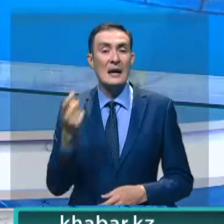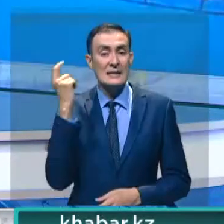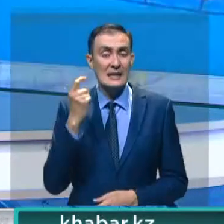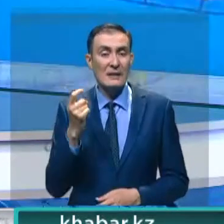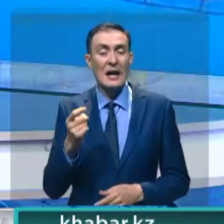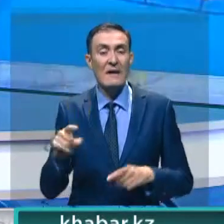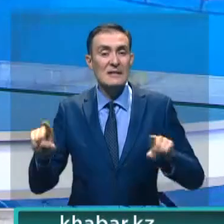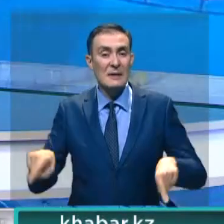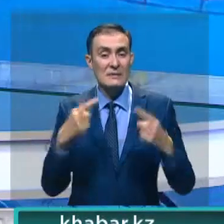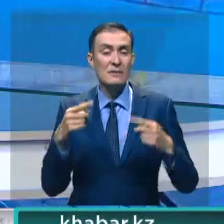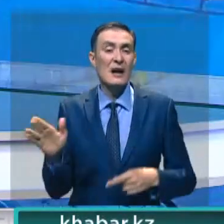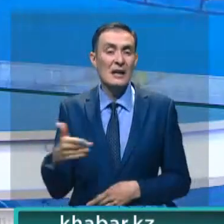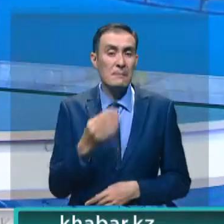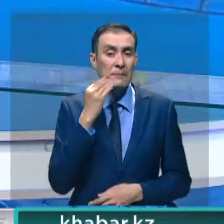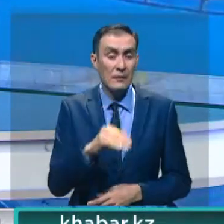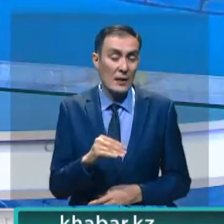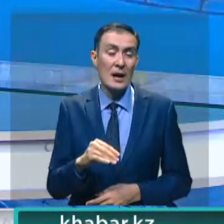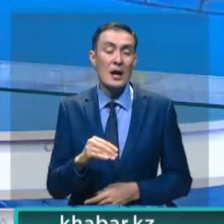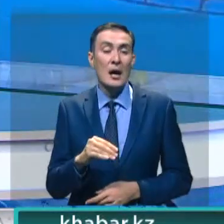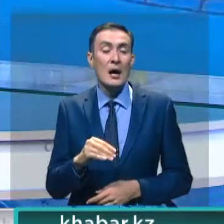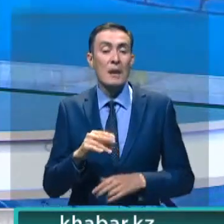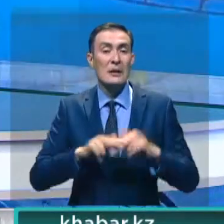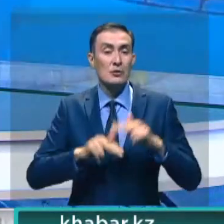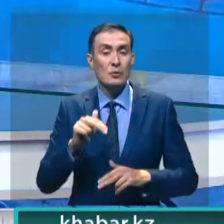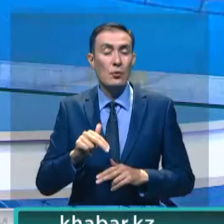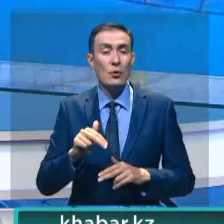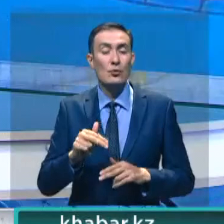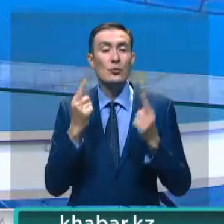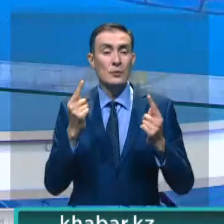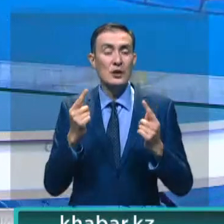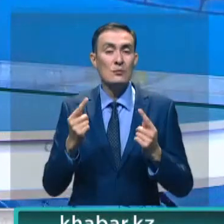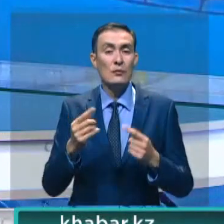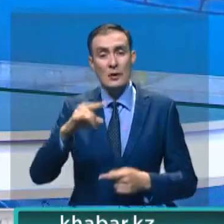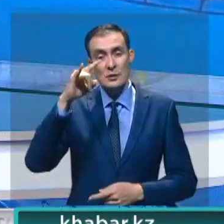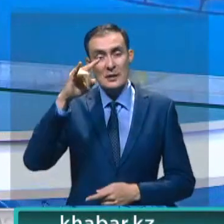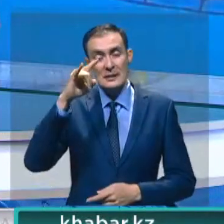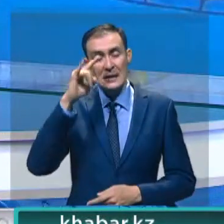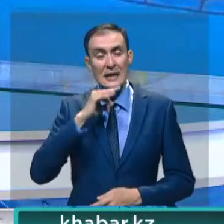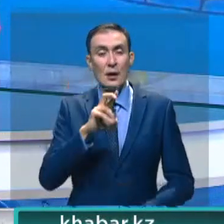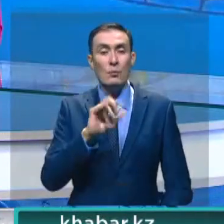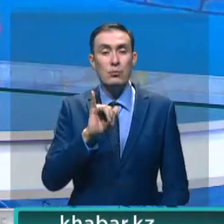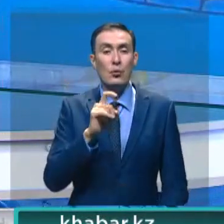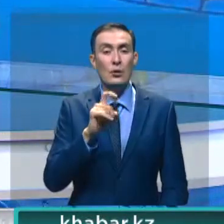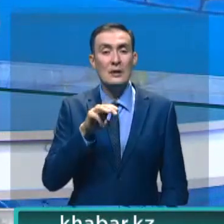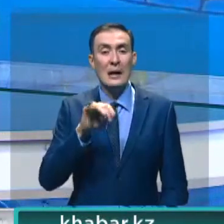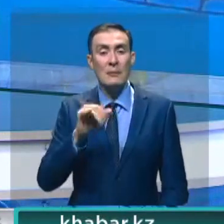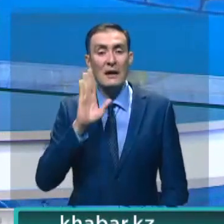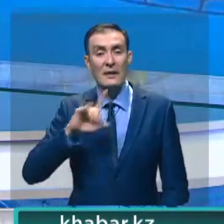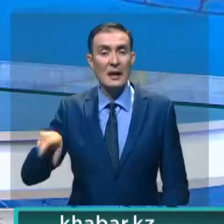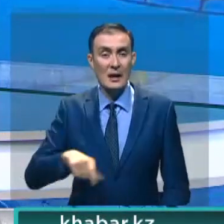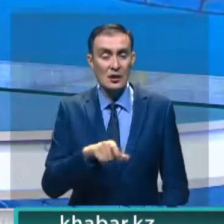для воспроизводства лососевых пород рыб построят по каскаду крупнейшего в стране Бухтарминского водохранилища. За